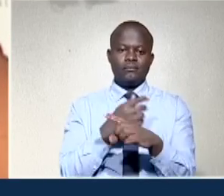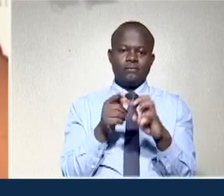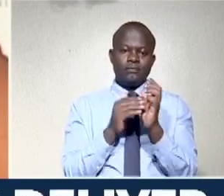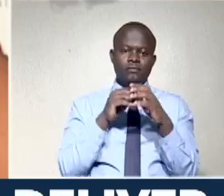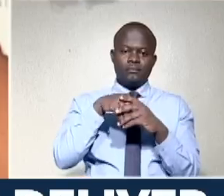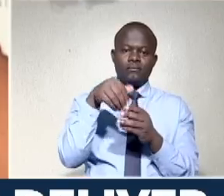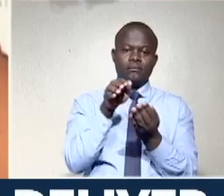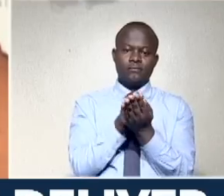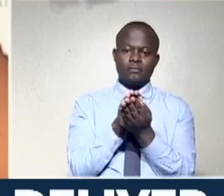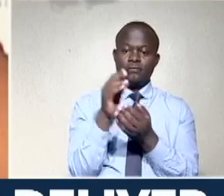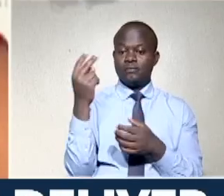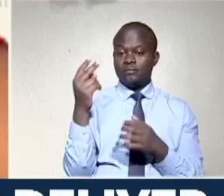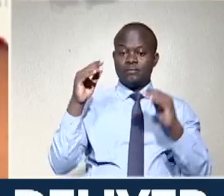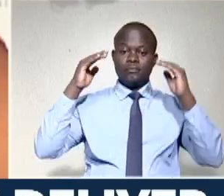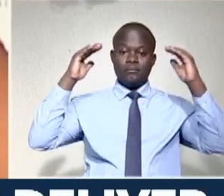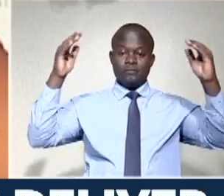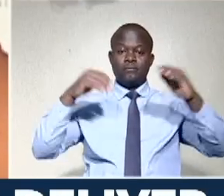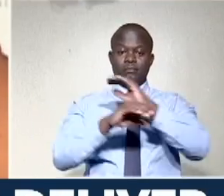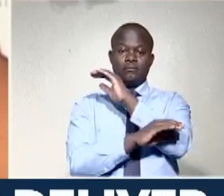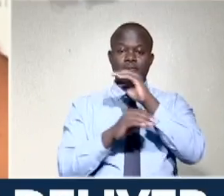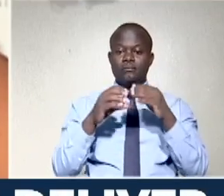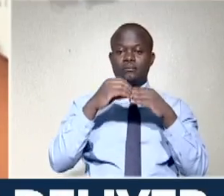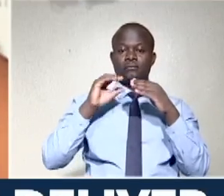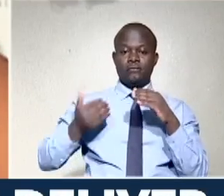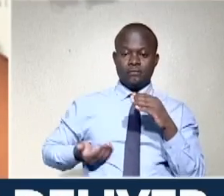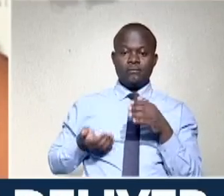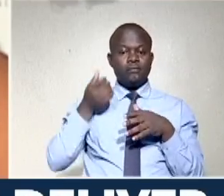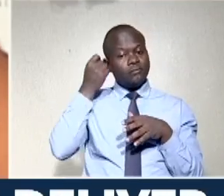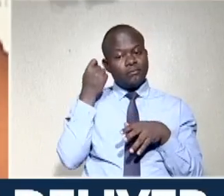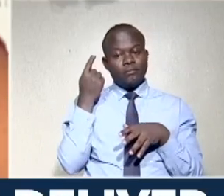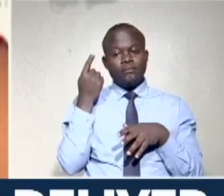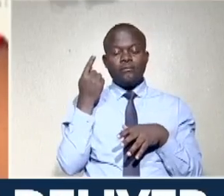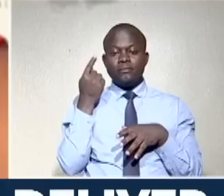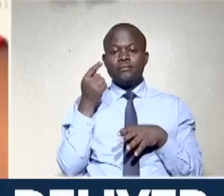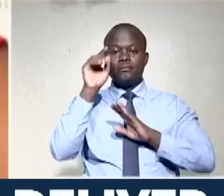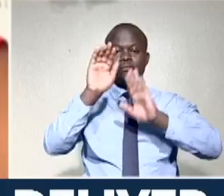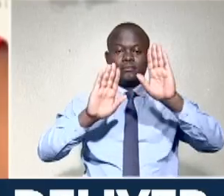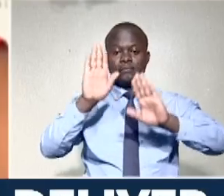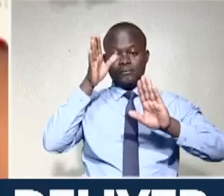izo banke ebyiri nini mu gihugu ziyobowe n'abagore, aho rero ni uruhare